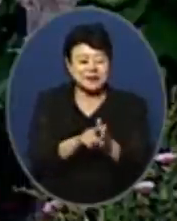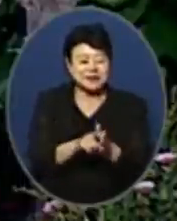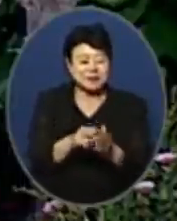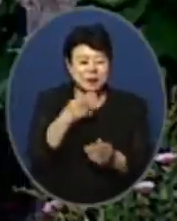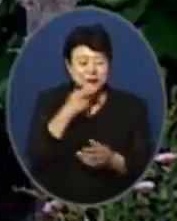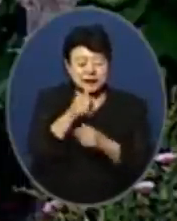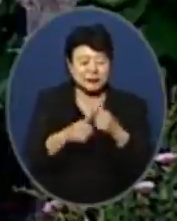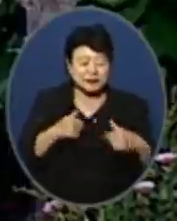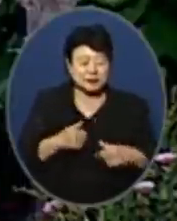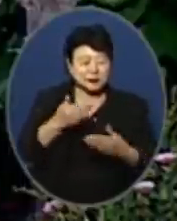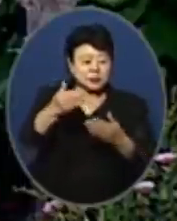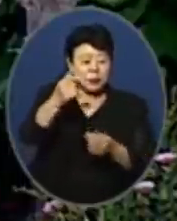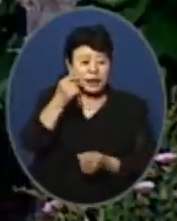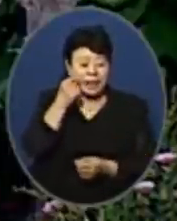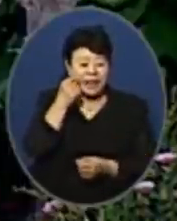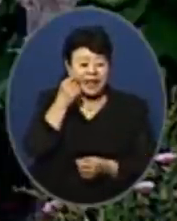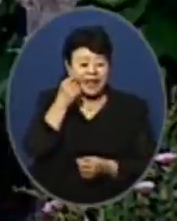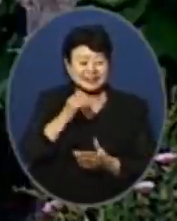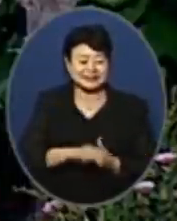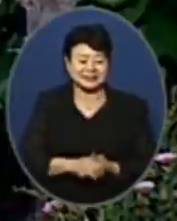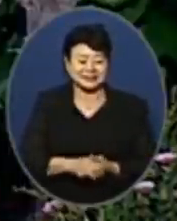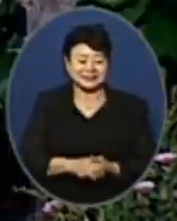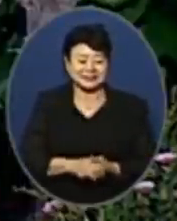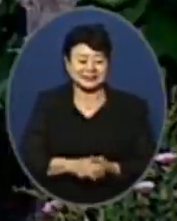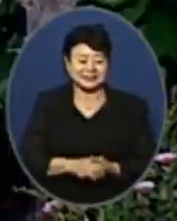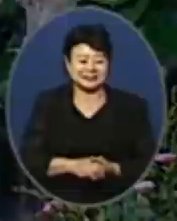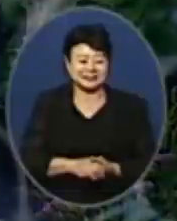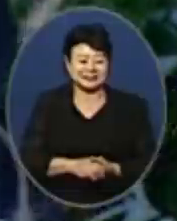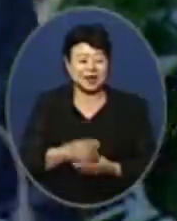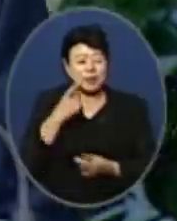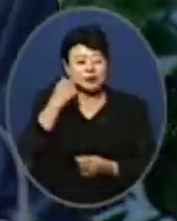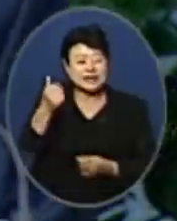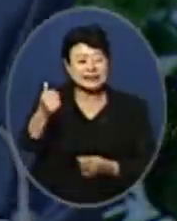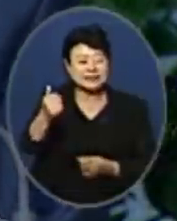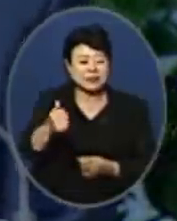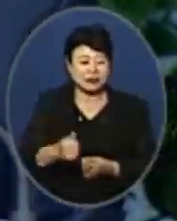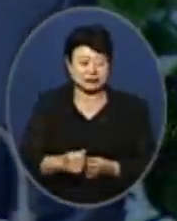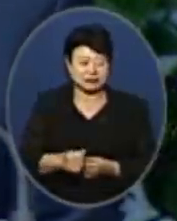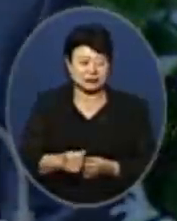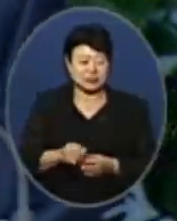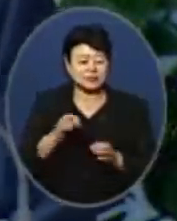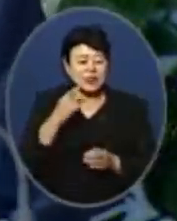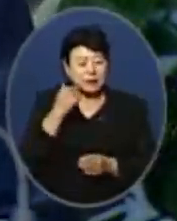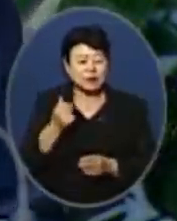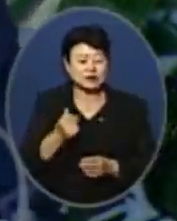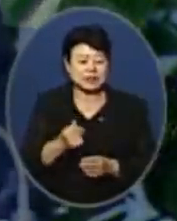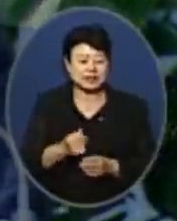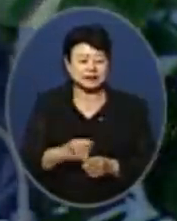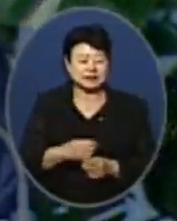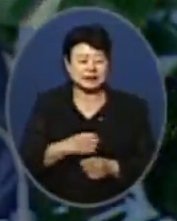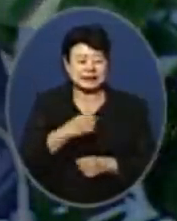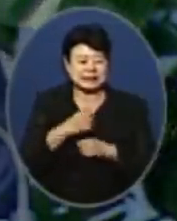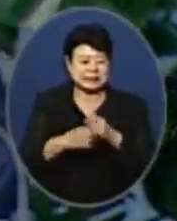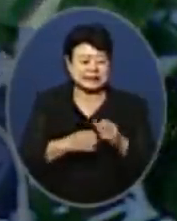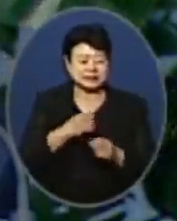없이는 하나님을 기쁘시게 할 수 없다고 했습니다. 목사님하고 저하고 벌써 3, 40년